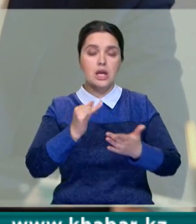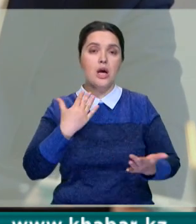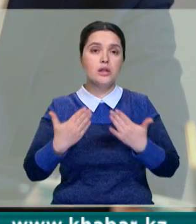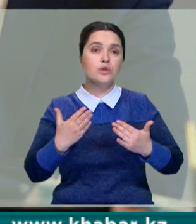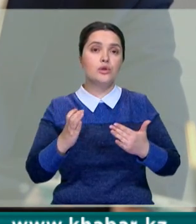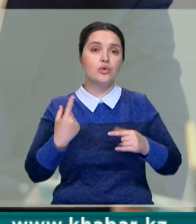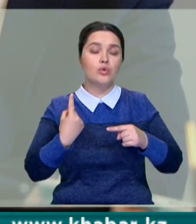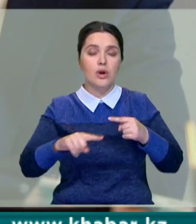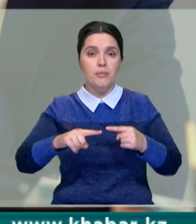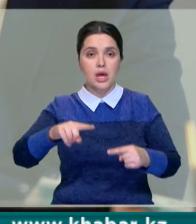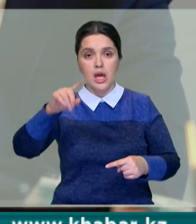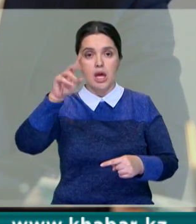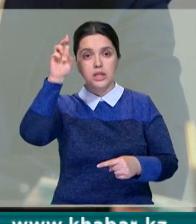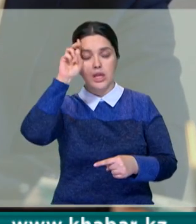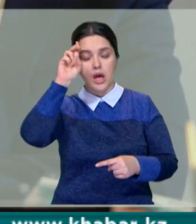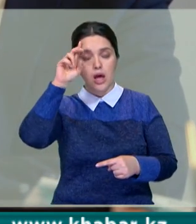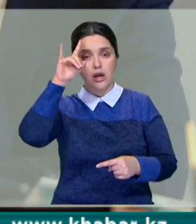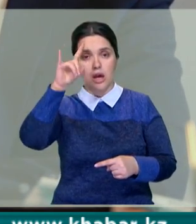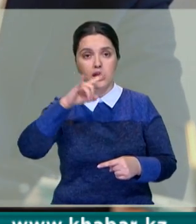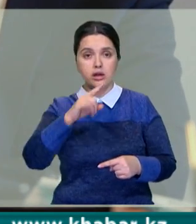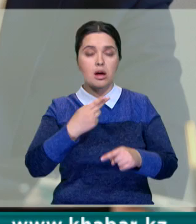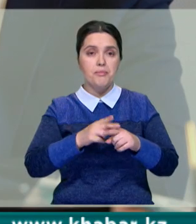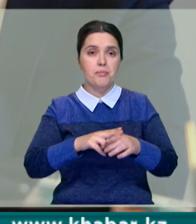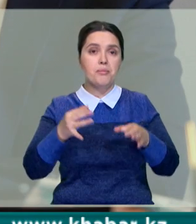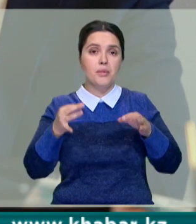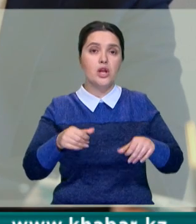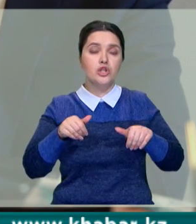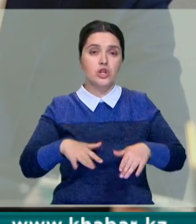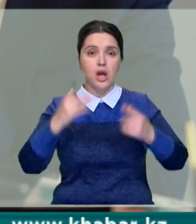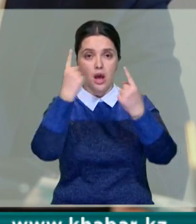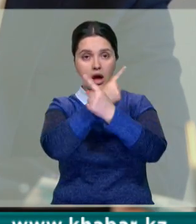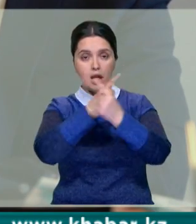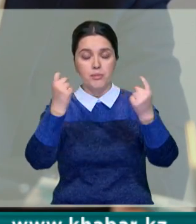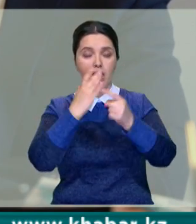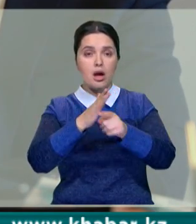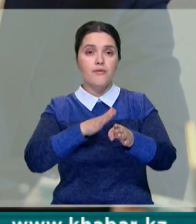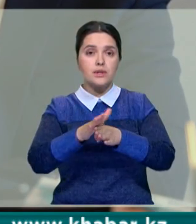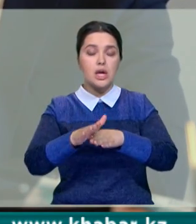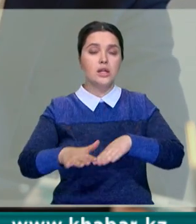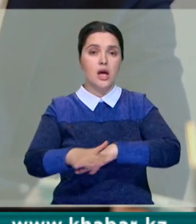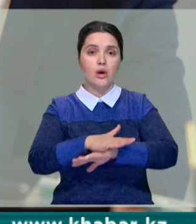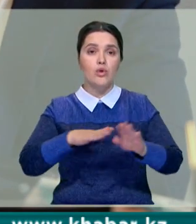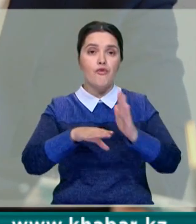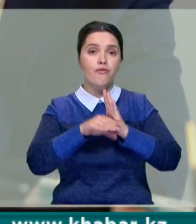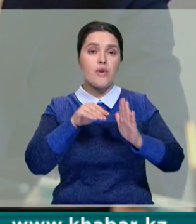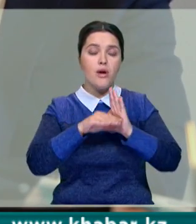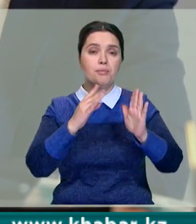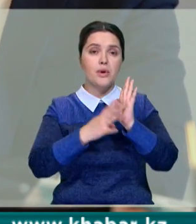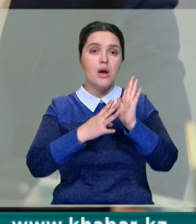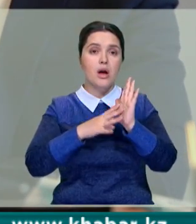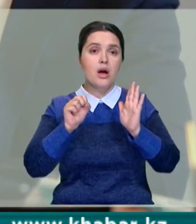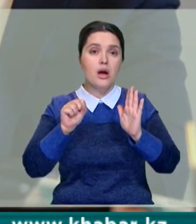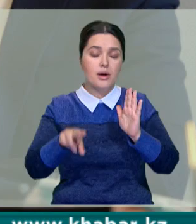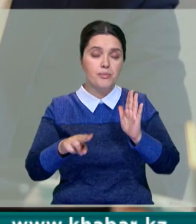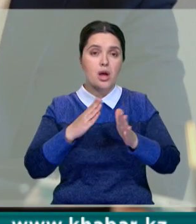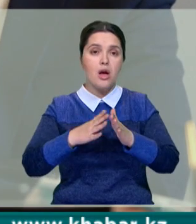В связи с этим Казахстан оперативно принял правильное решение. Объявив о всенародных выборах 9 апреля, страна еще раз оправдала доверие всего